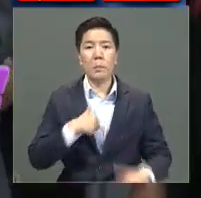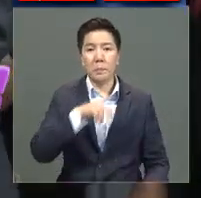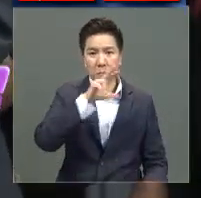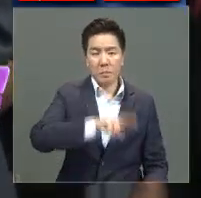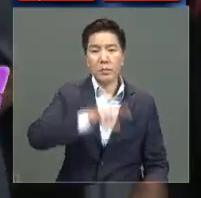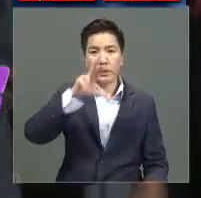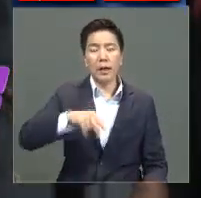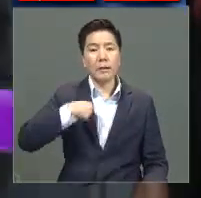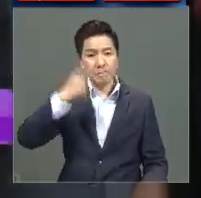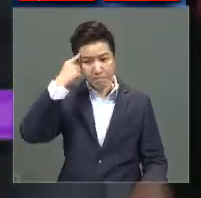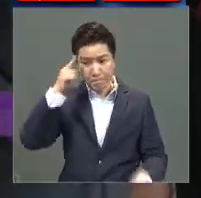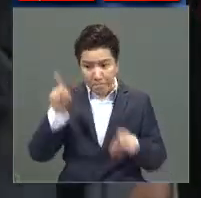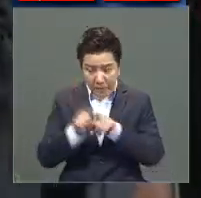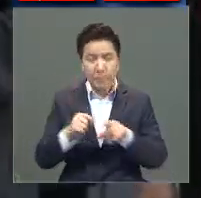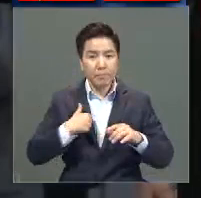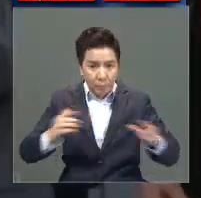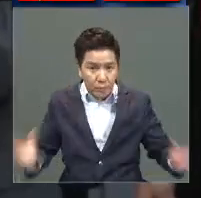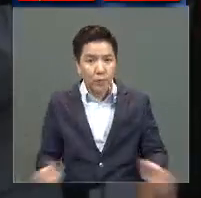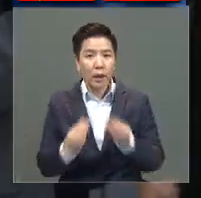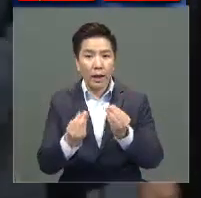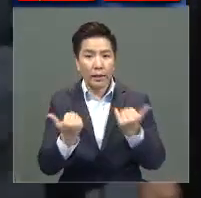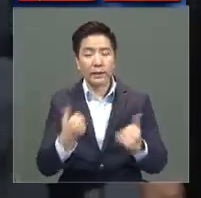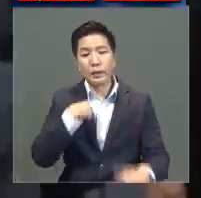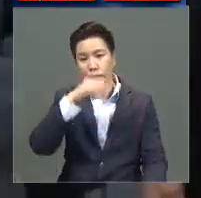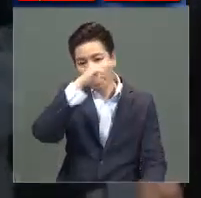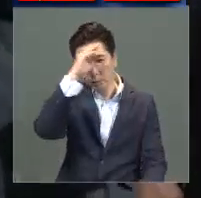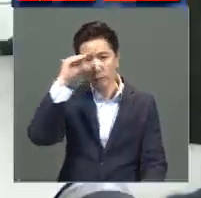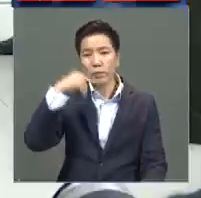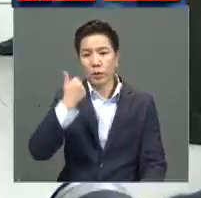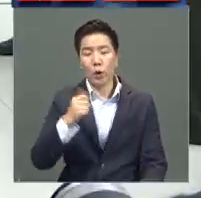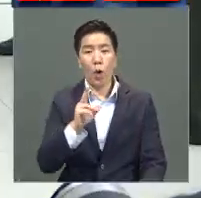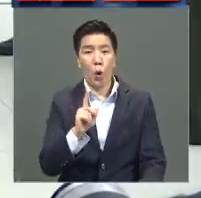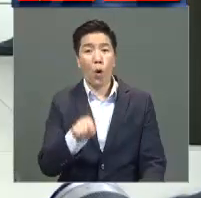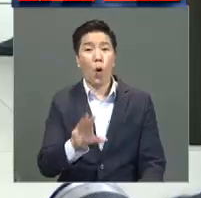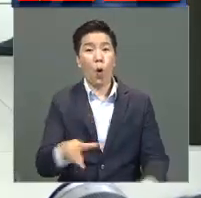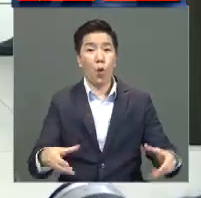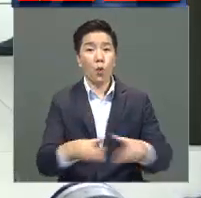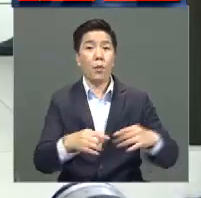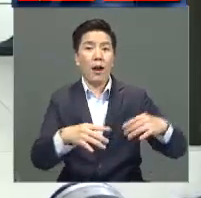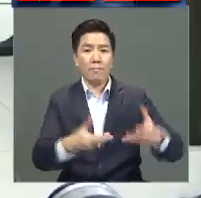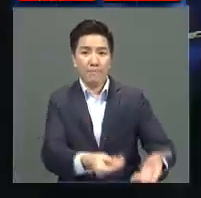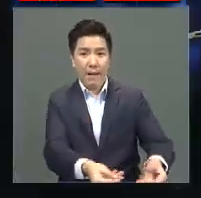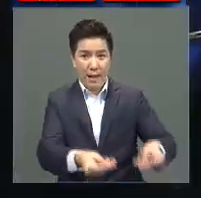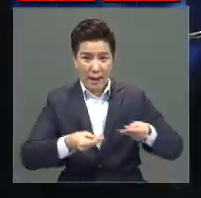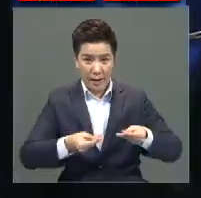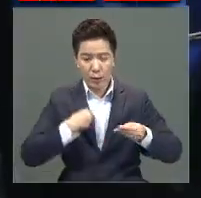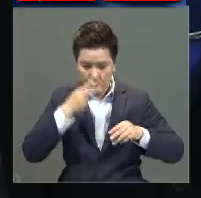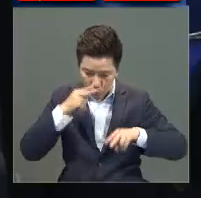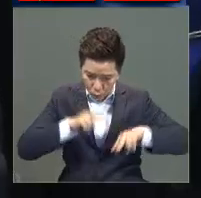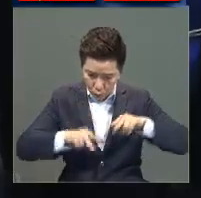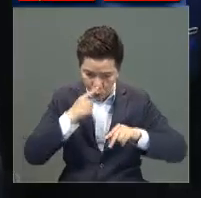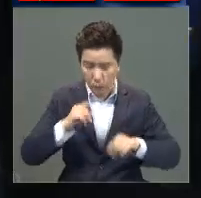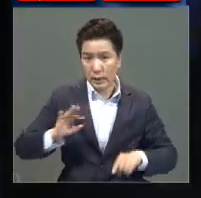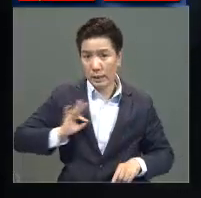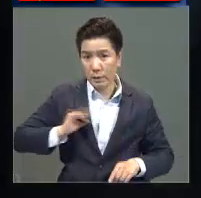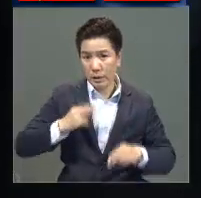นขณะที่ในชวนหลีกภัยประธานสภาผู้แทนราษฎรก็กล่าวครับว่าหลังจากนี้จะนำยติที่ฝ่ายค้านยื่นมานั้นไปตรวจสอบความถูกต้องครับว่